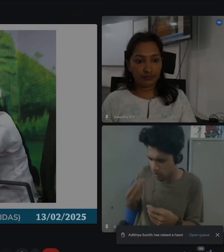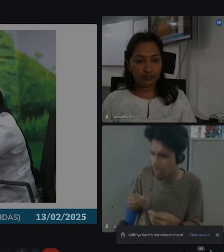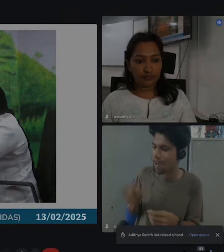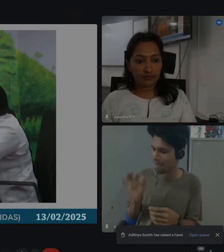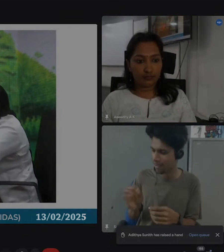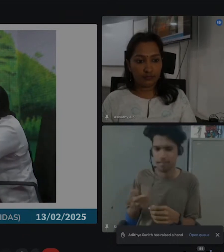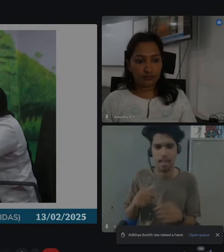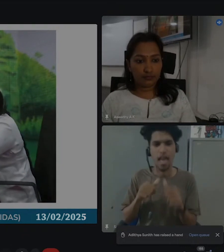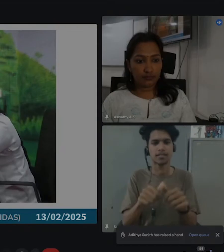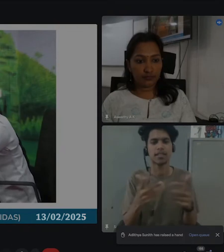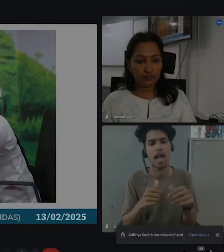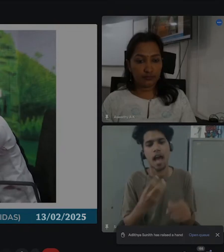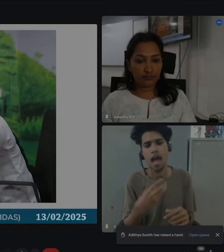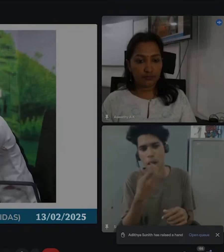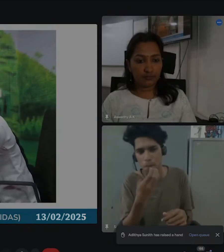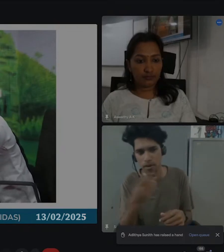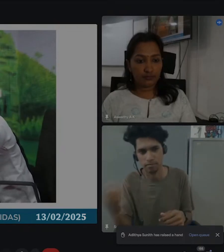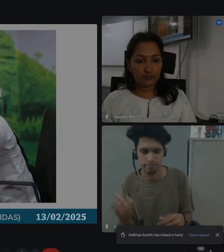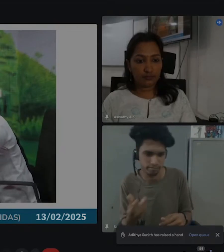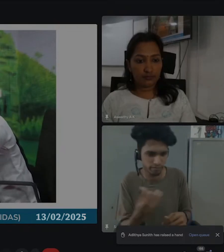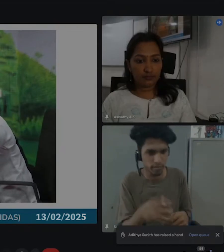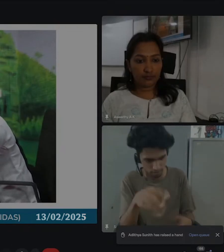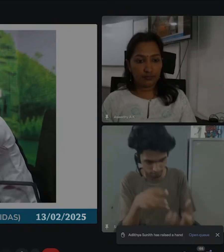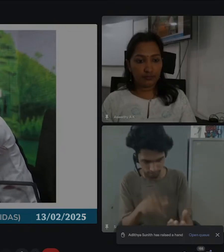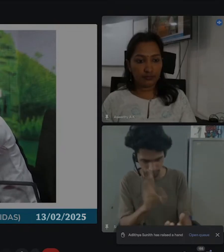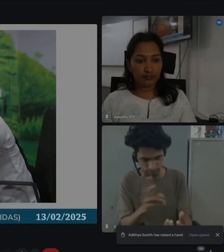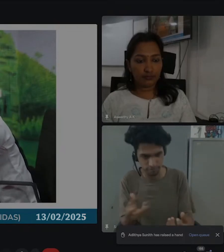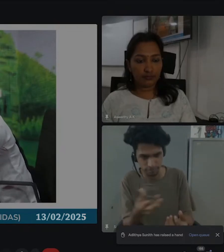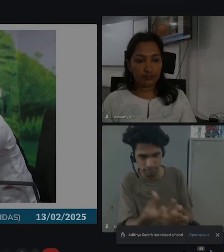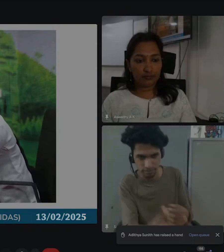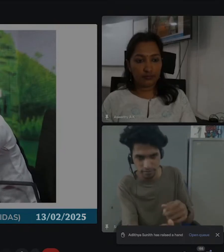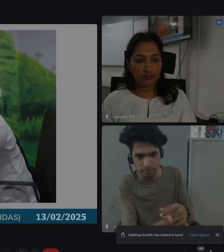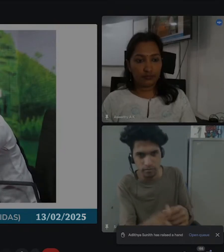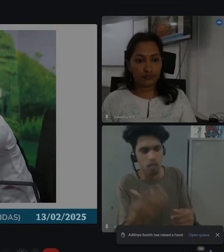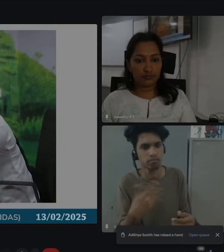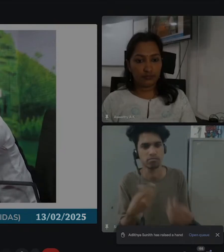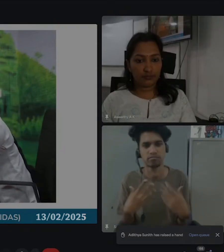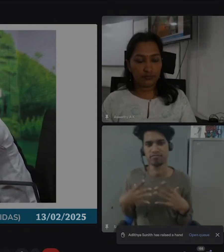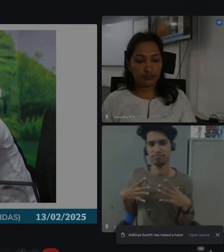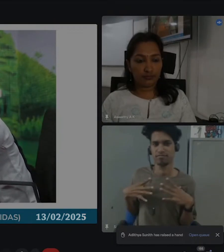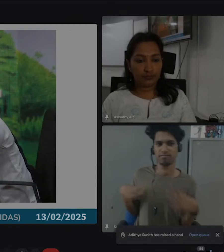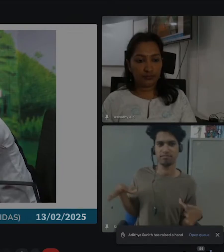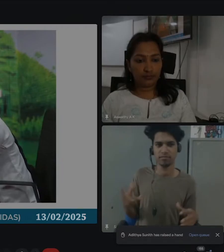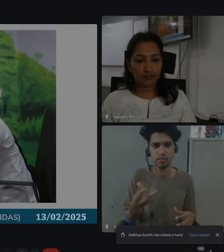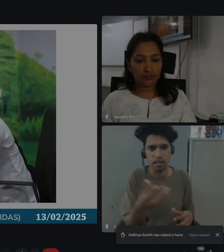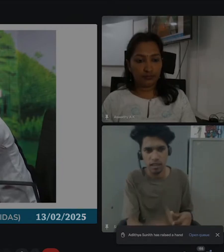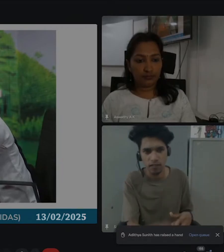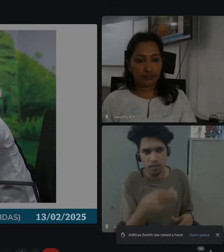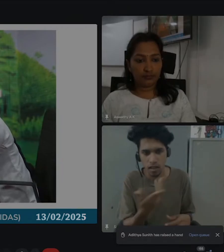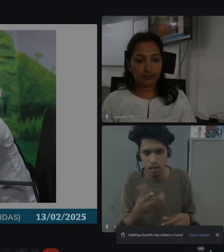വെരി ഗുഡ്, കറക്റ്റ് ആട്ടോ. ഇത് പിടിച്ചേ വാവ, ഇത് വെച്ച്. അയ്യോ അത് മേടിക്കേ.